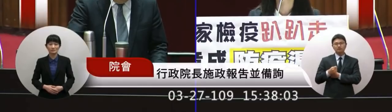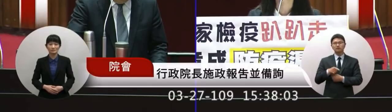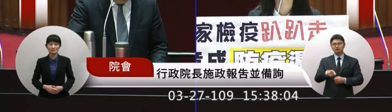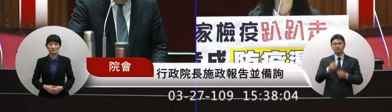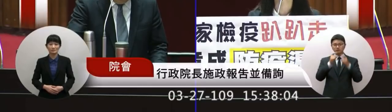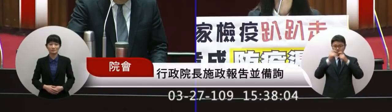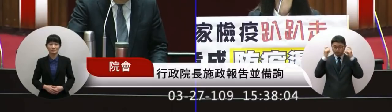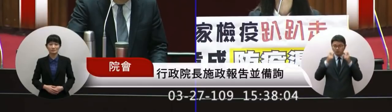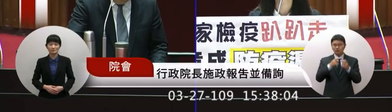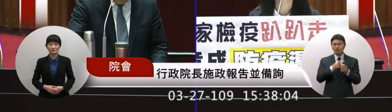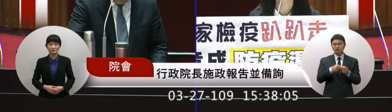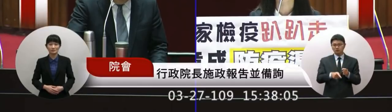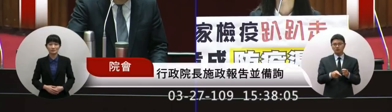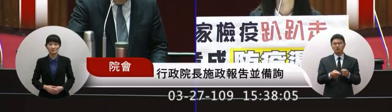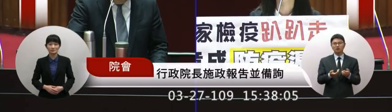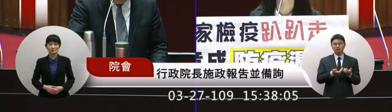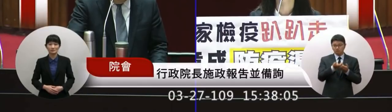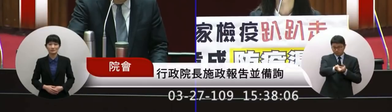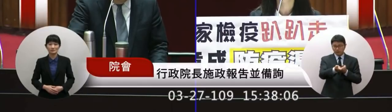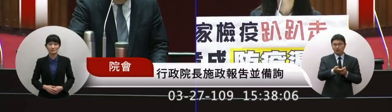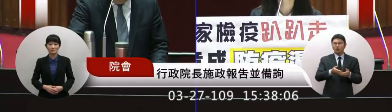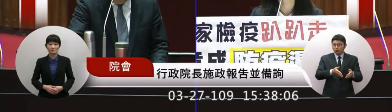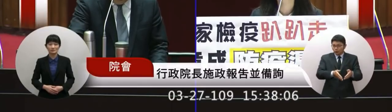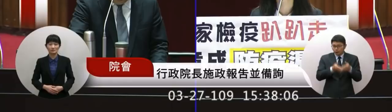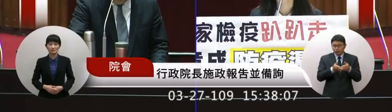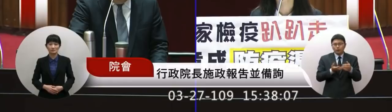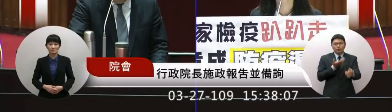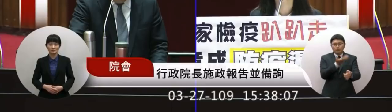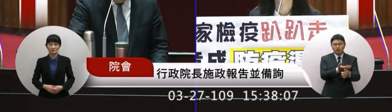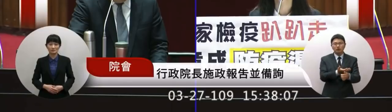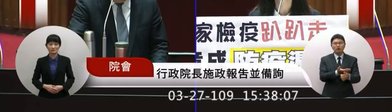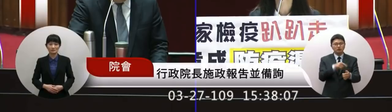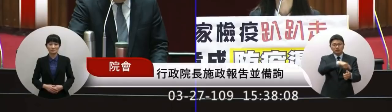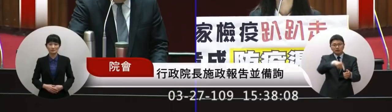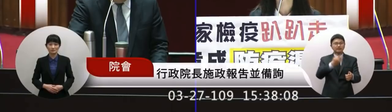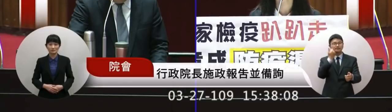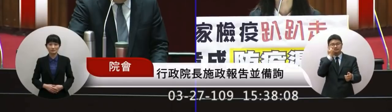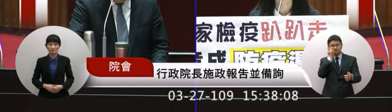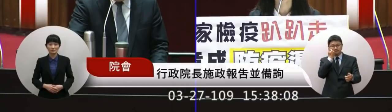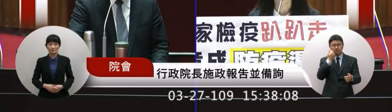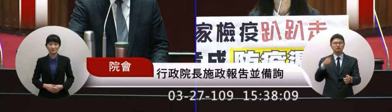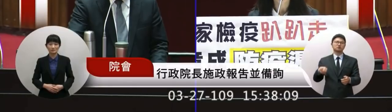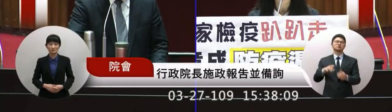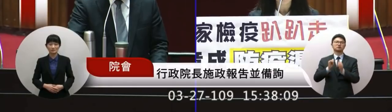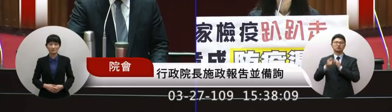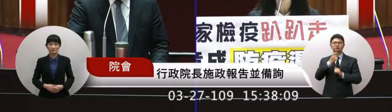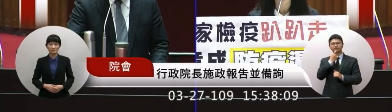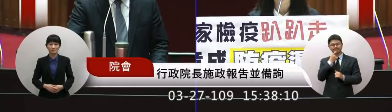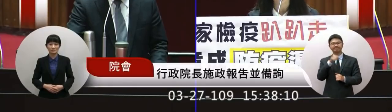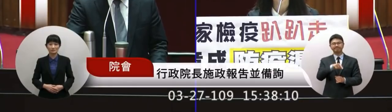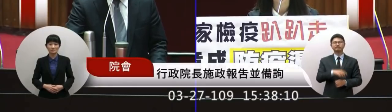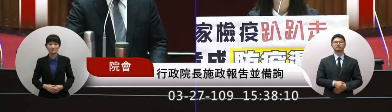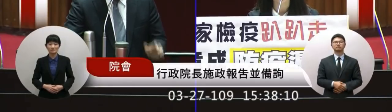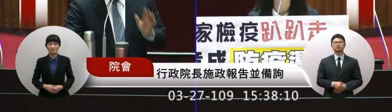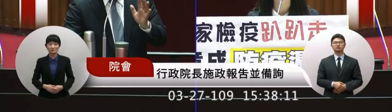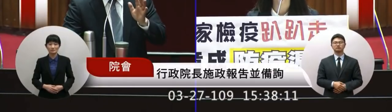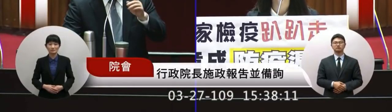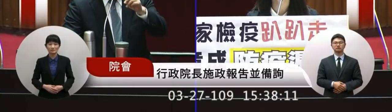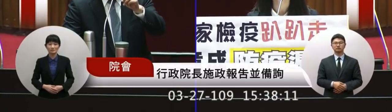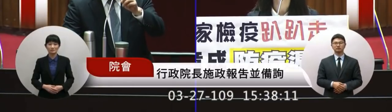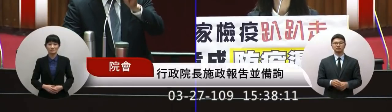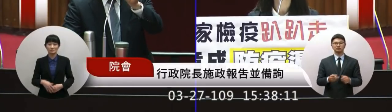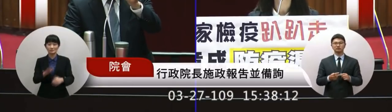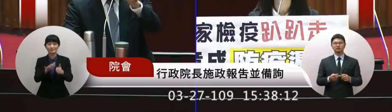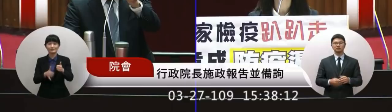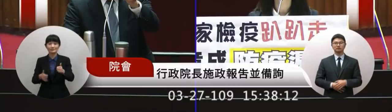量其实是更多分配给有需要的人，那到底是哪些人呢？这个是大家的疑虑哦。那另外我也要讲到，就是说防